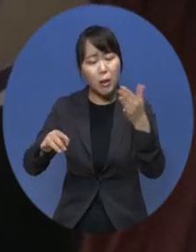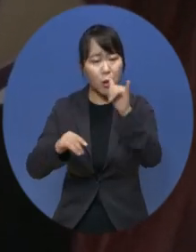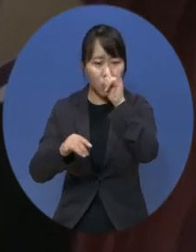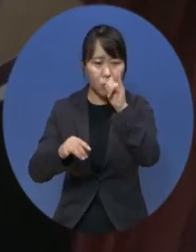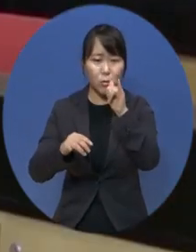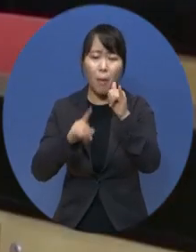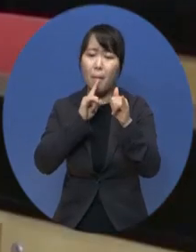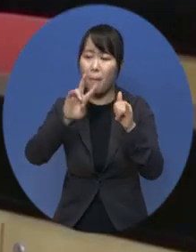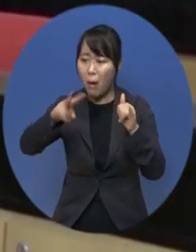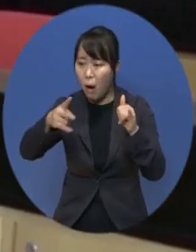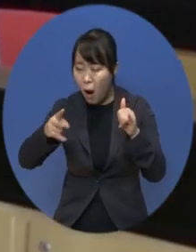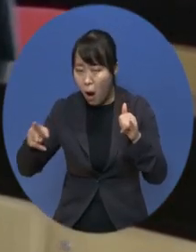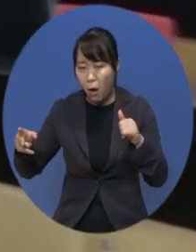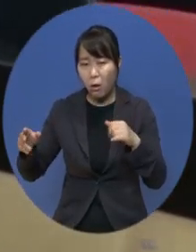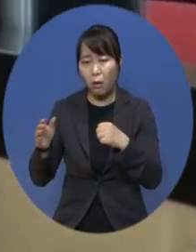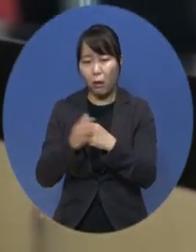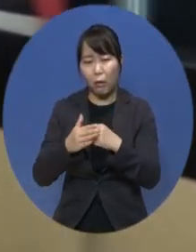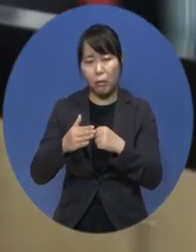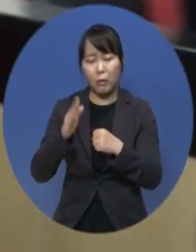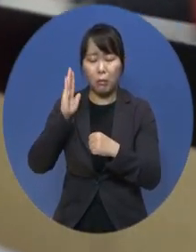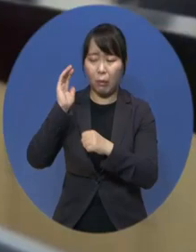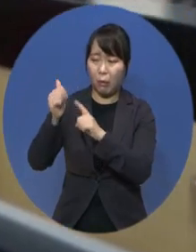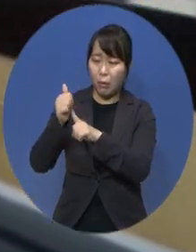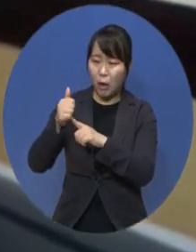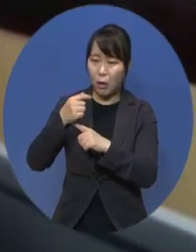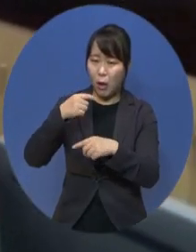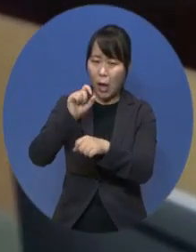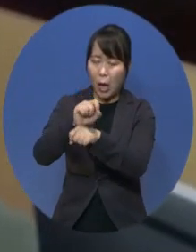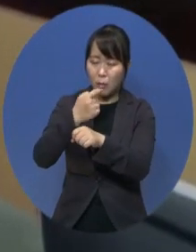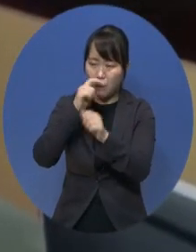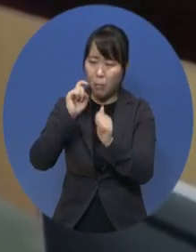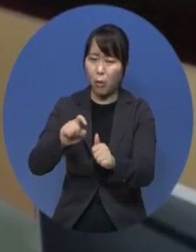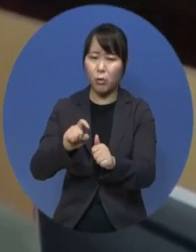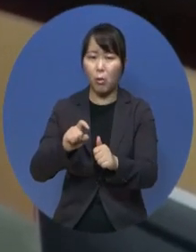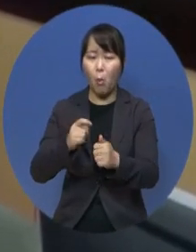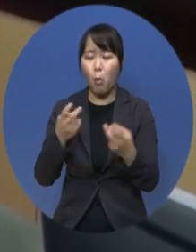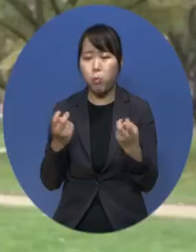가운데 번복되는 트럼프 행정명령의 거취를 정하지 못하고 있는 현실입니다.